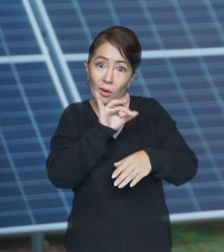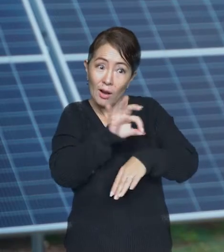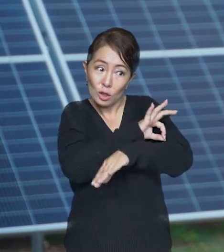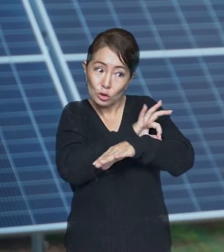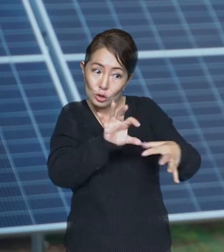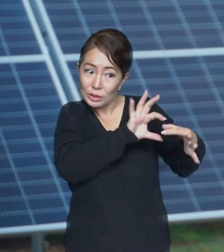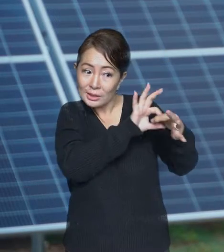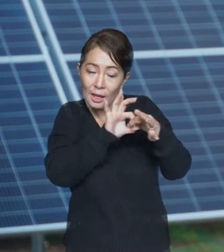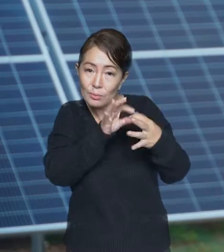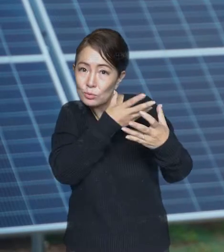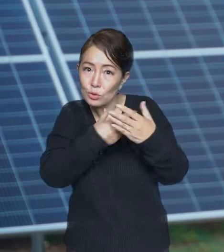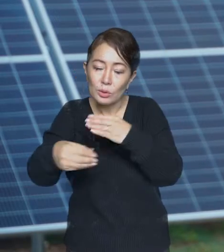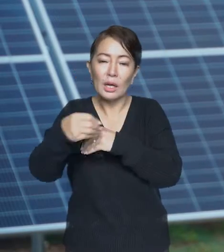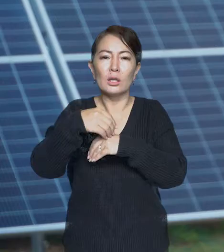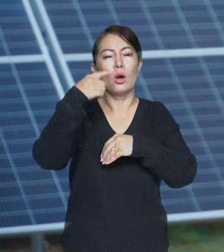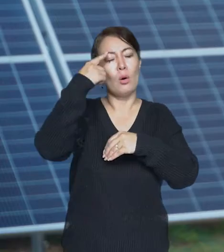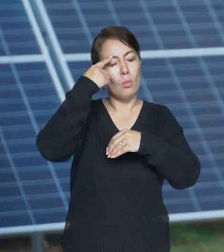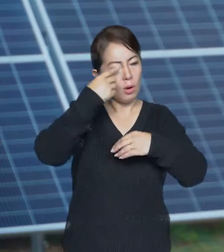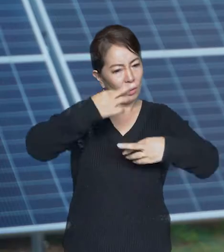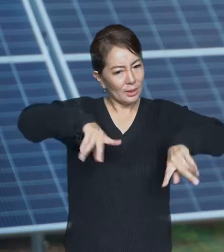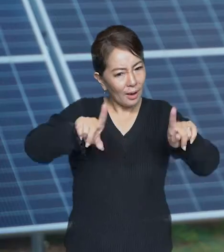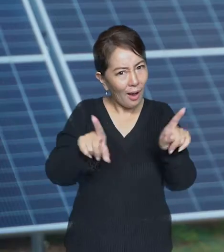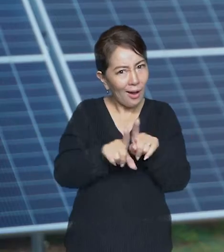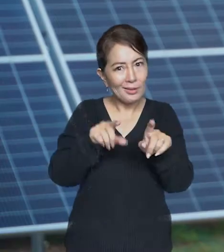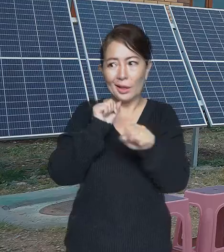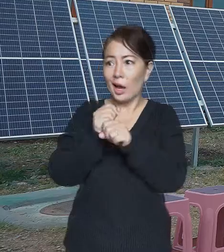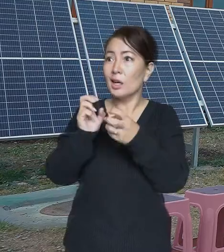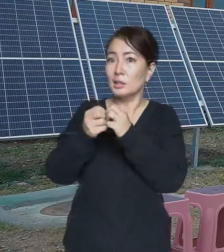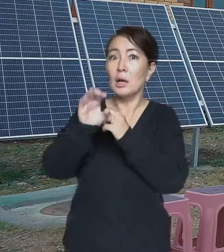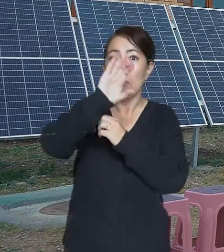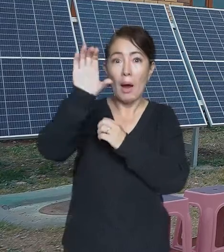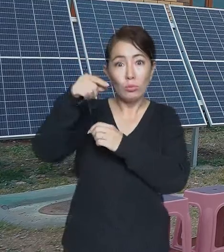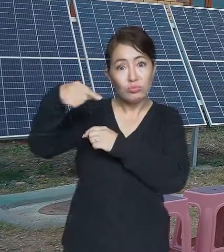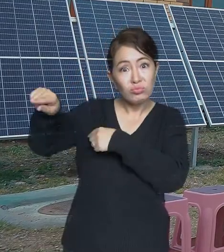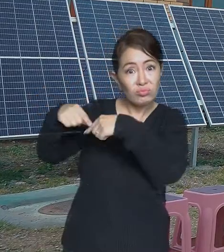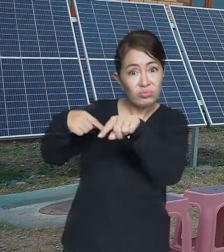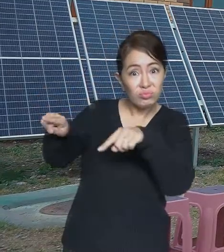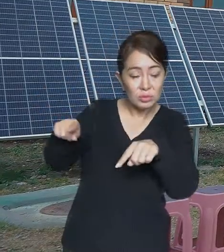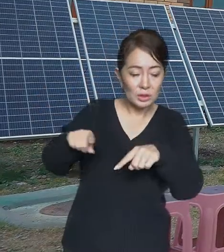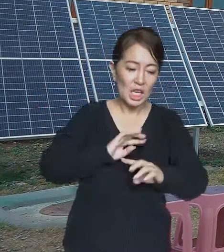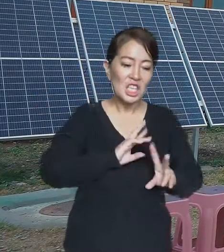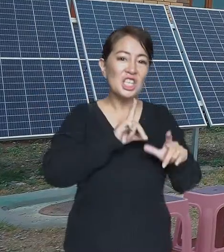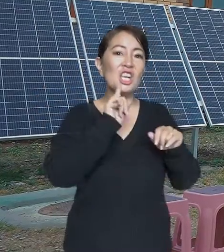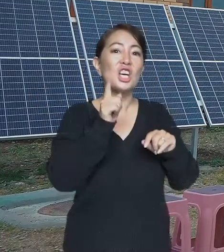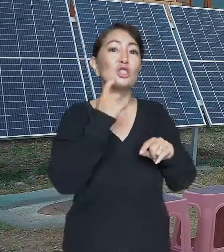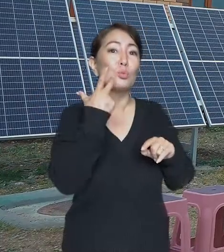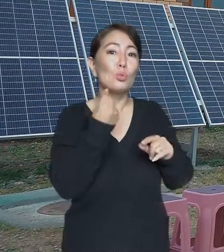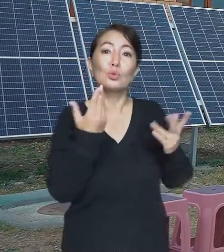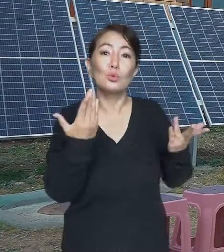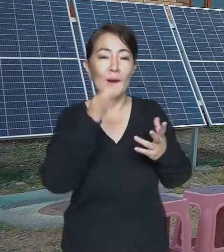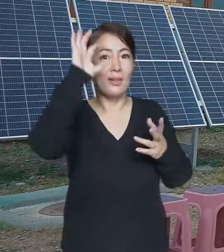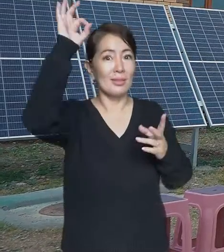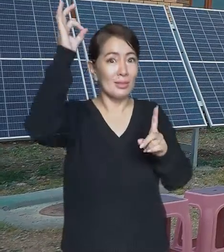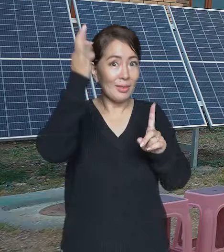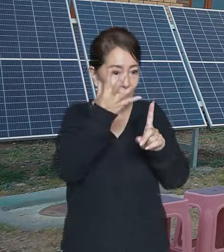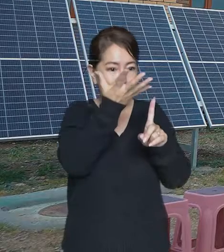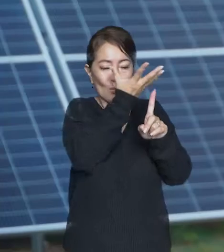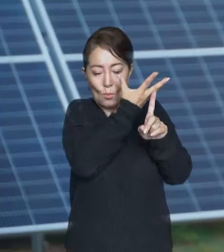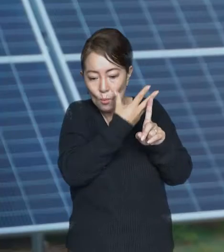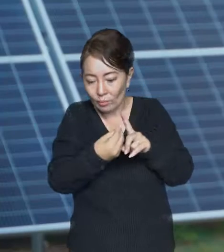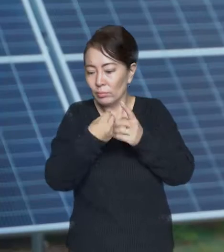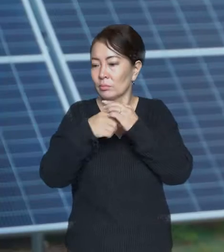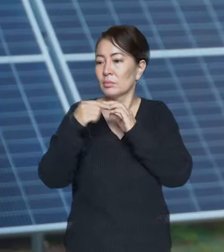нийт одоо Монгол улсын хэрэглээнд ижил төстэй үйл ажиллагаа явуулж буй байгууллагын хэрэглээнд сэргээгдэгч хүчний ялангуяа нарны эрчим хүчний